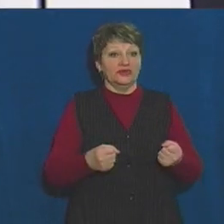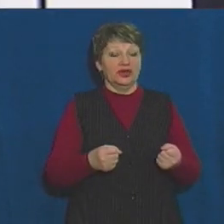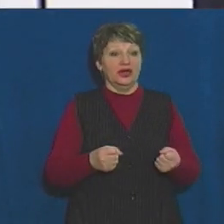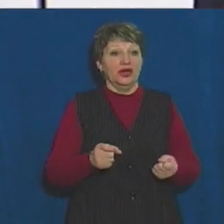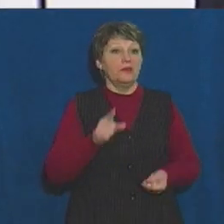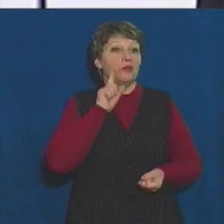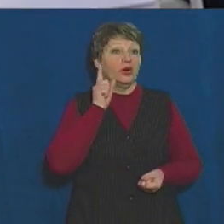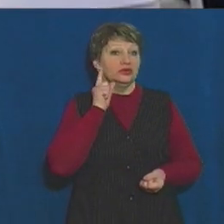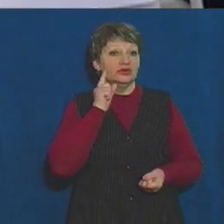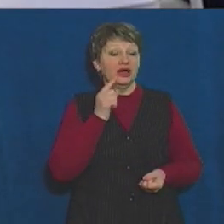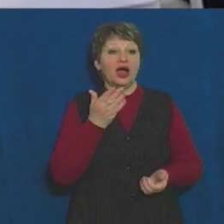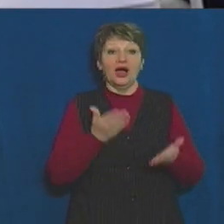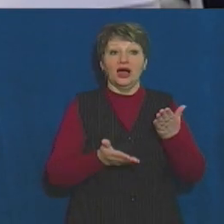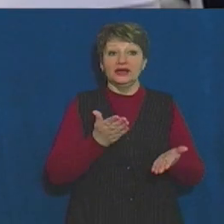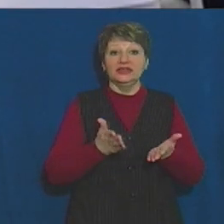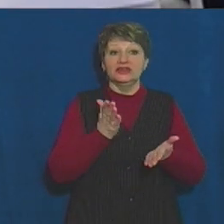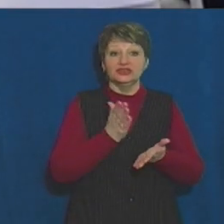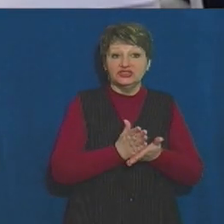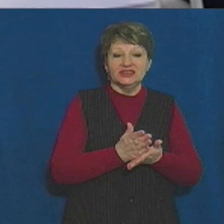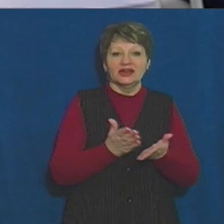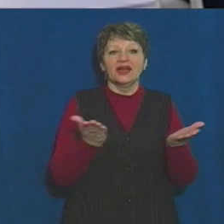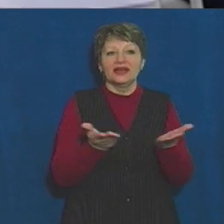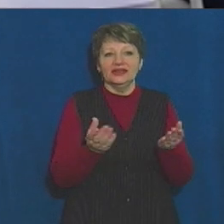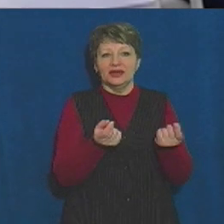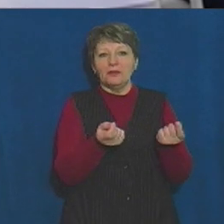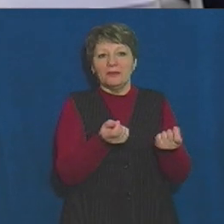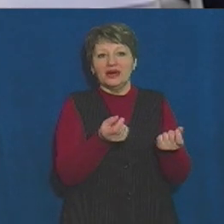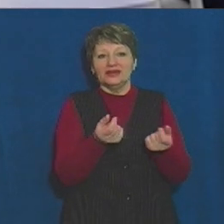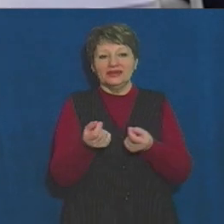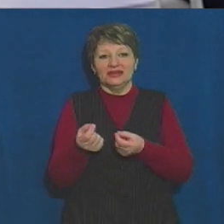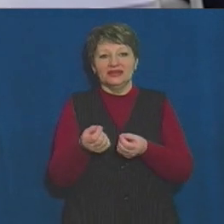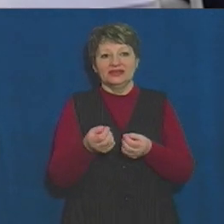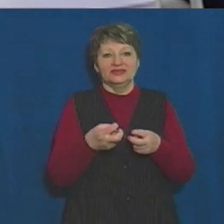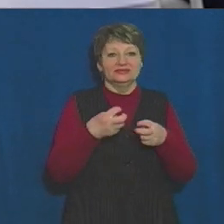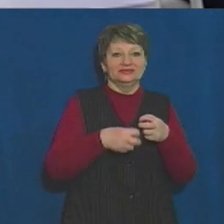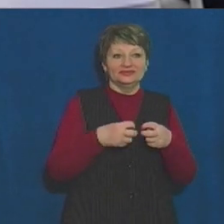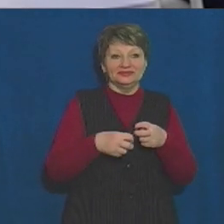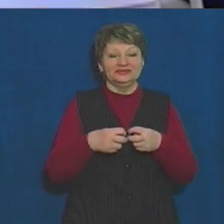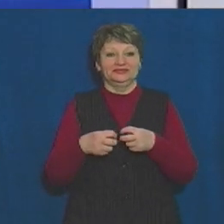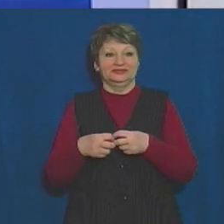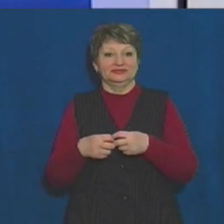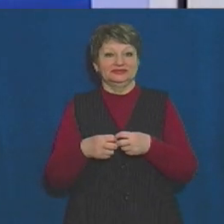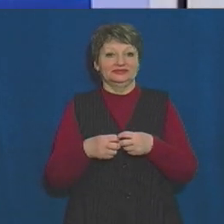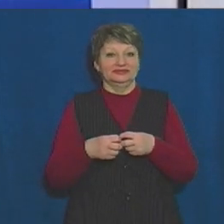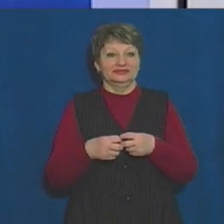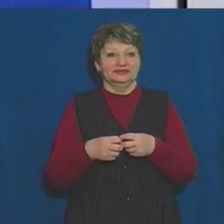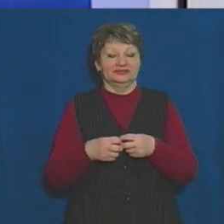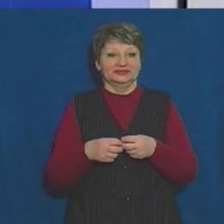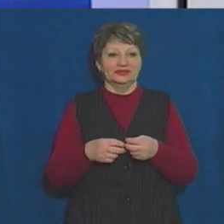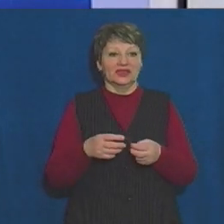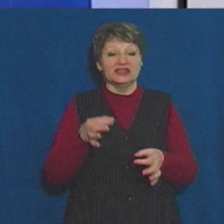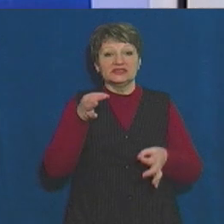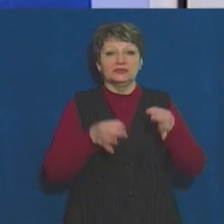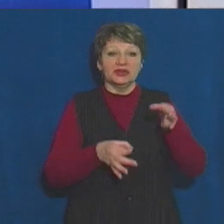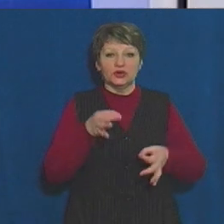коли є якісь пошкодження, а вони пов'язані там з екологічними факторами, несприятливими, в тому числі з антропогенним впливом, із